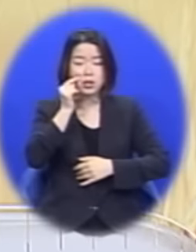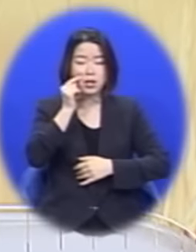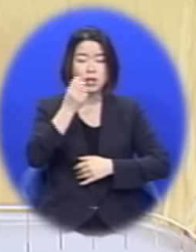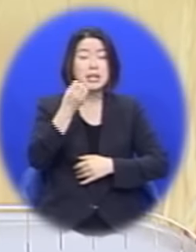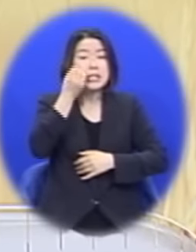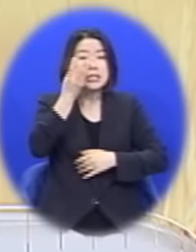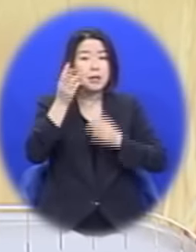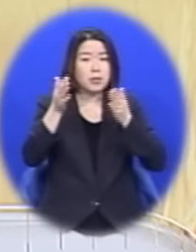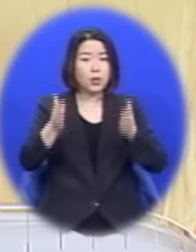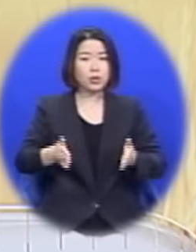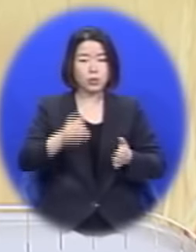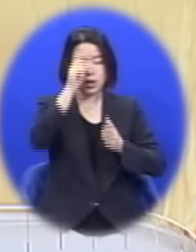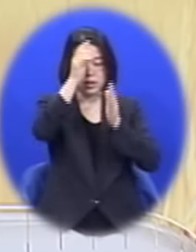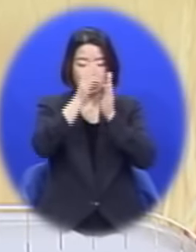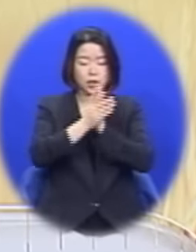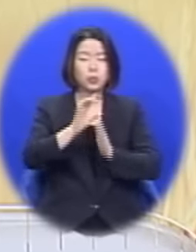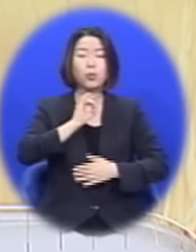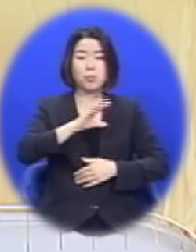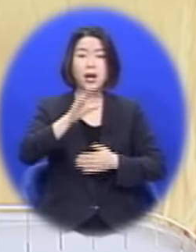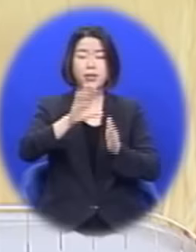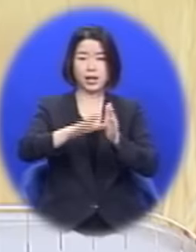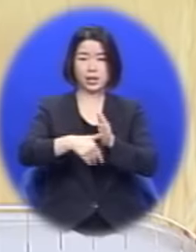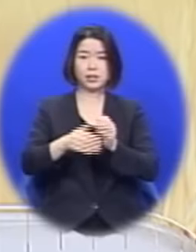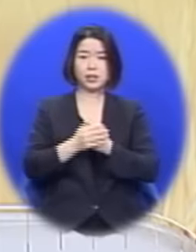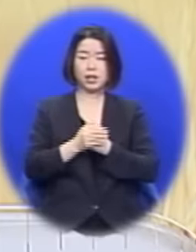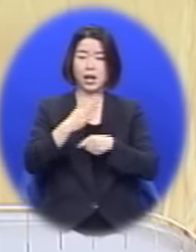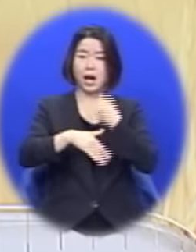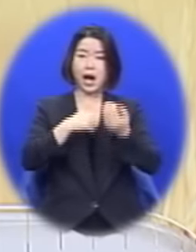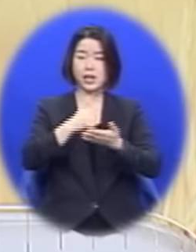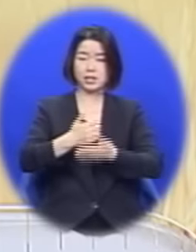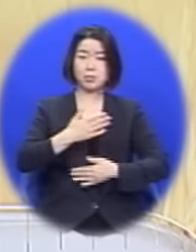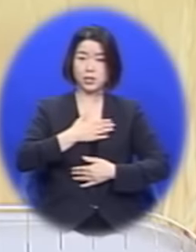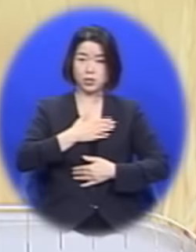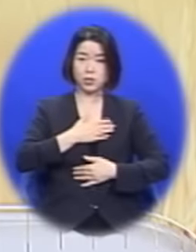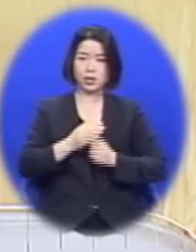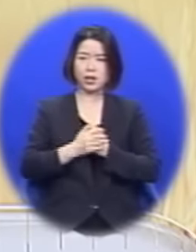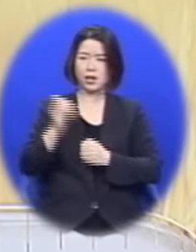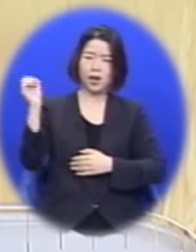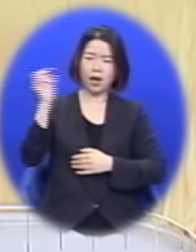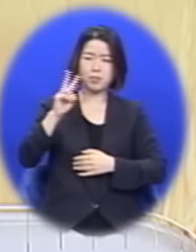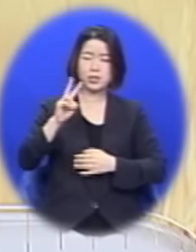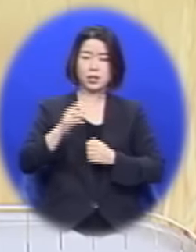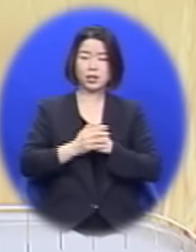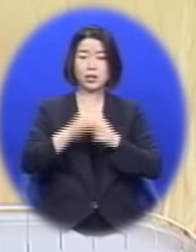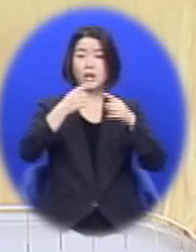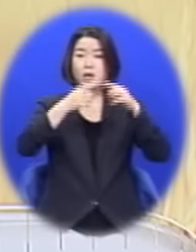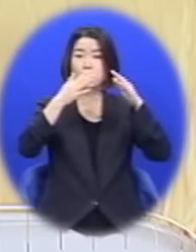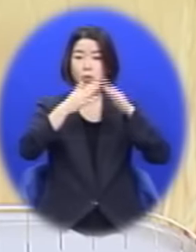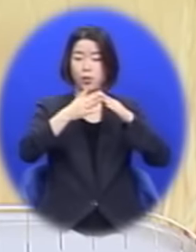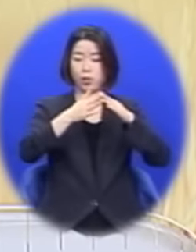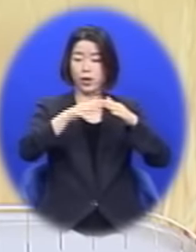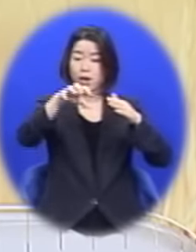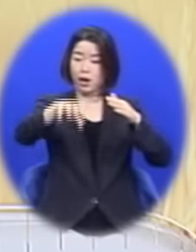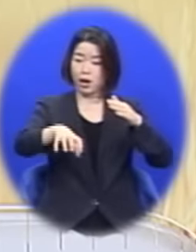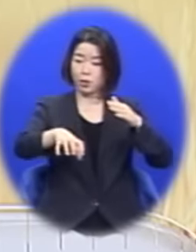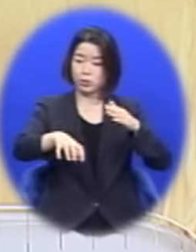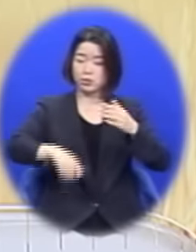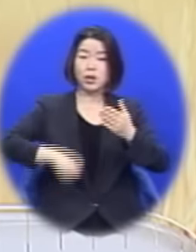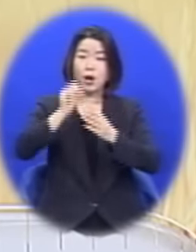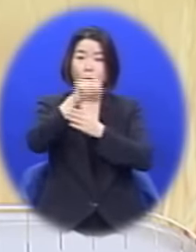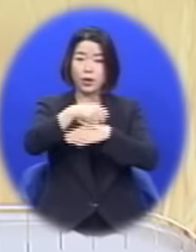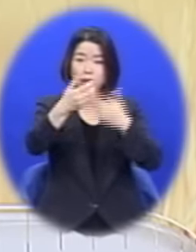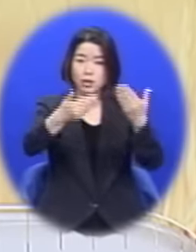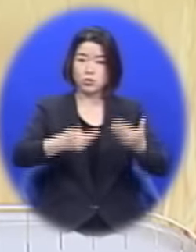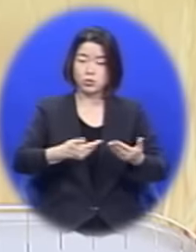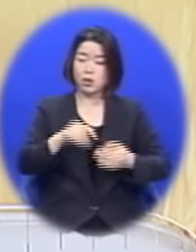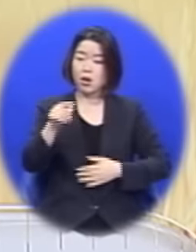하고 있어야 했을 때 그때 하나님이 저에게 갑자기 교회에 임지를 허락해 주셔서